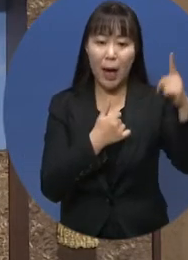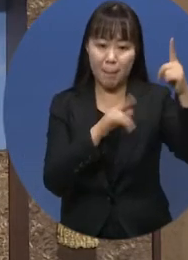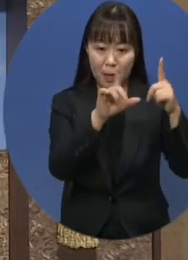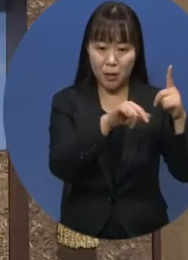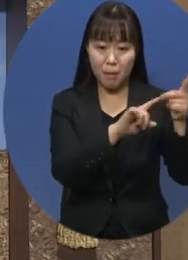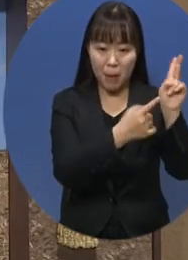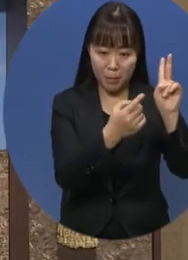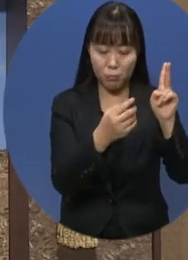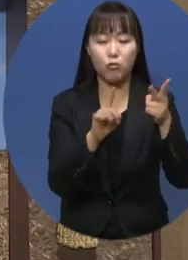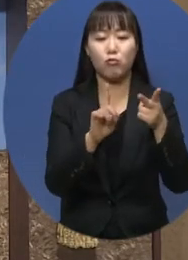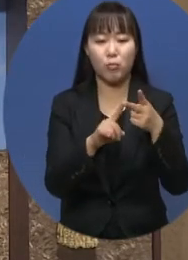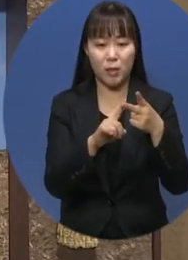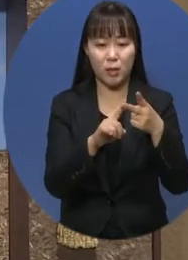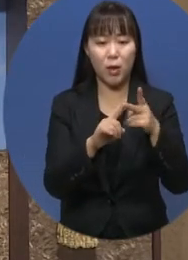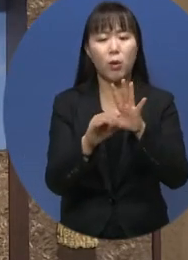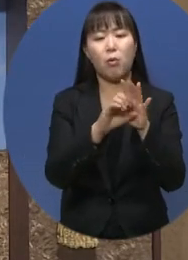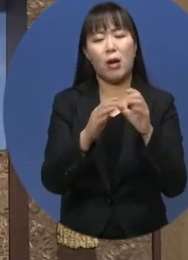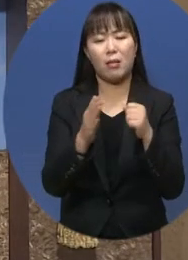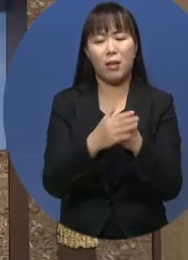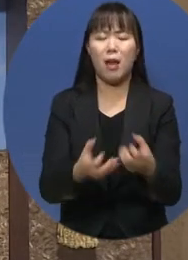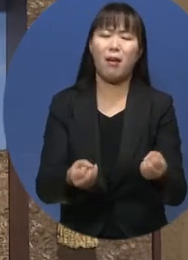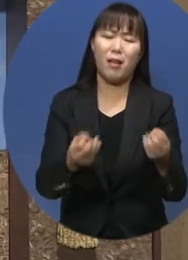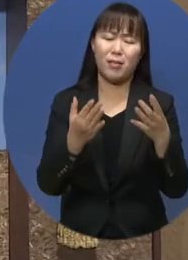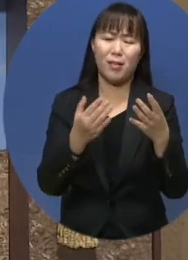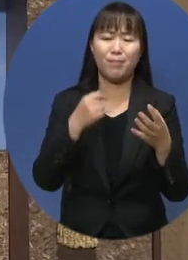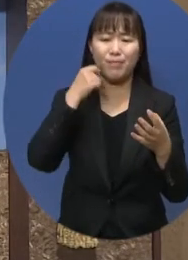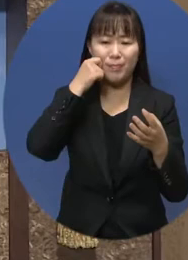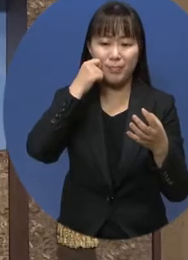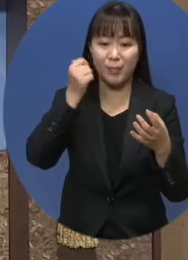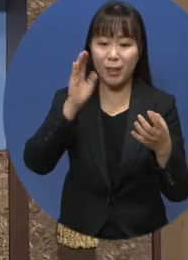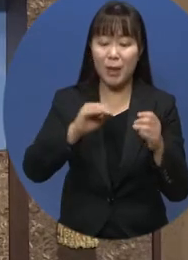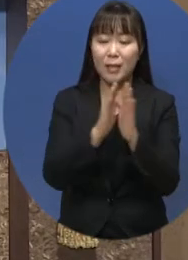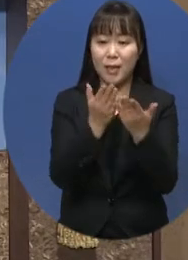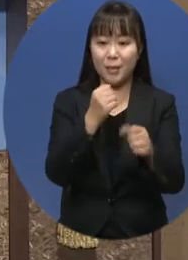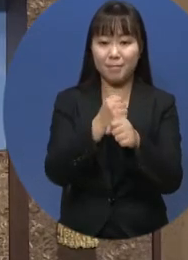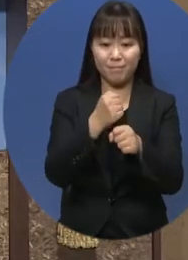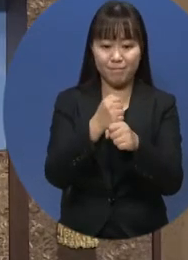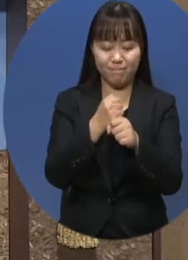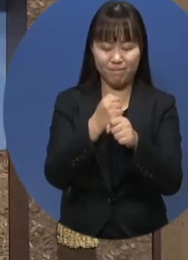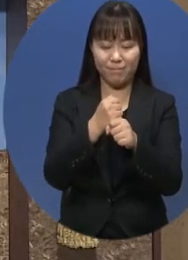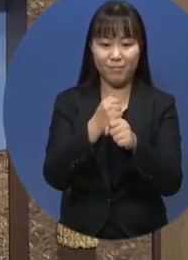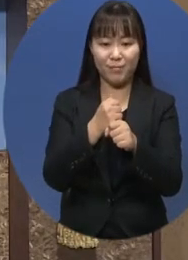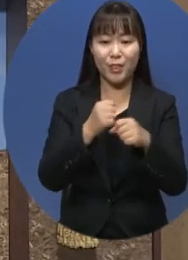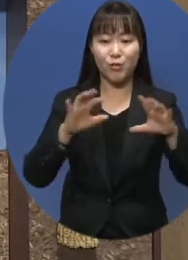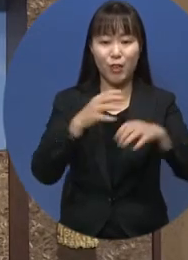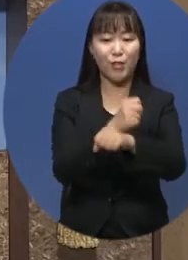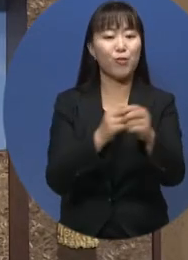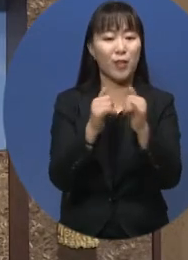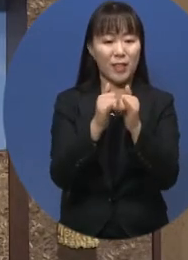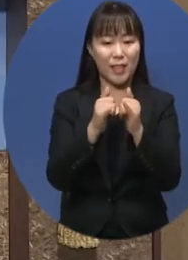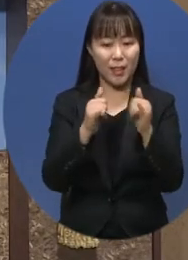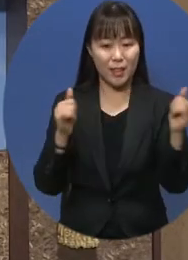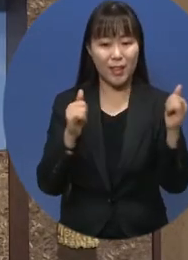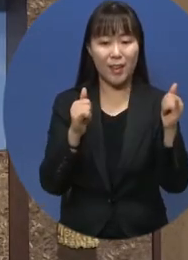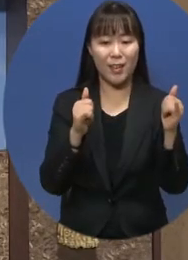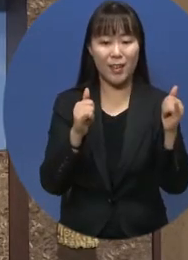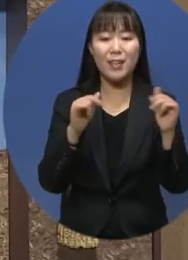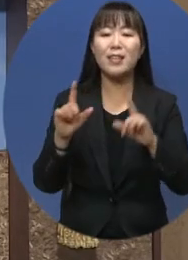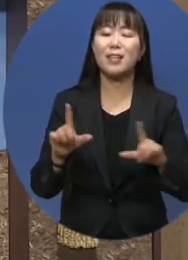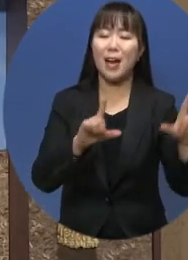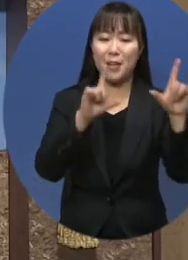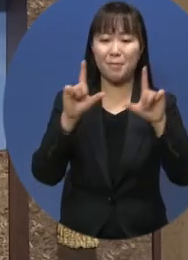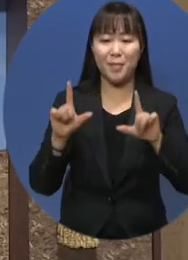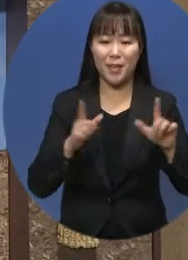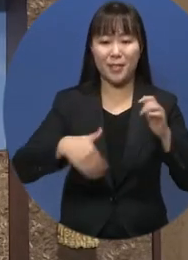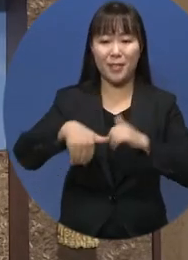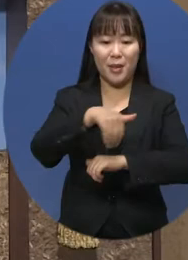됐고 두 번은 이제 커라 때문에 행사는 못햇지만 책을 만들어서 우리 국가 유공자 들의 그런 생생한